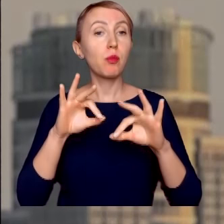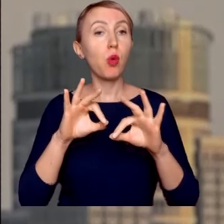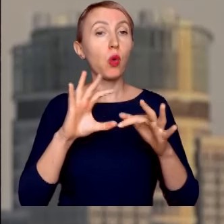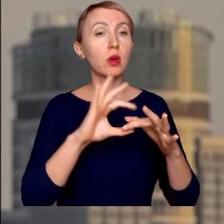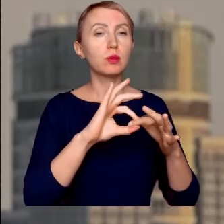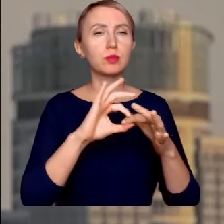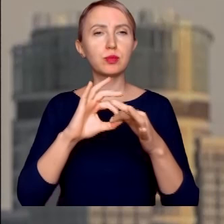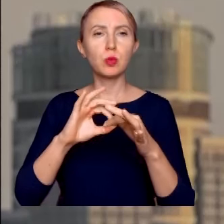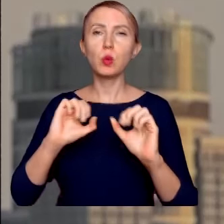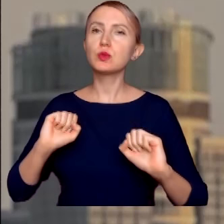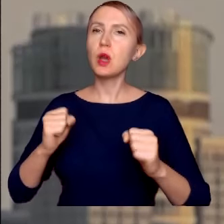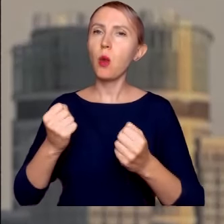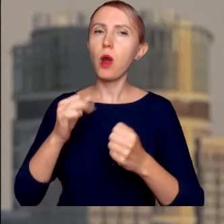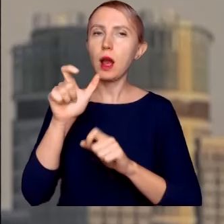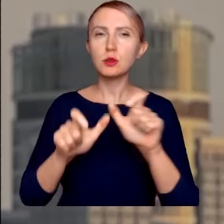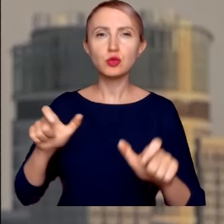z działaczami